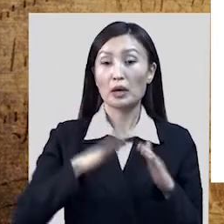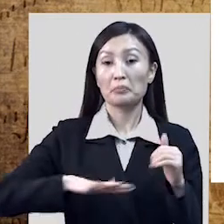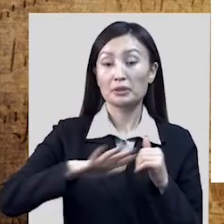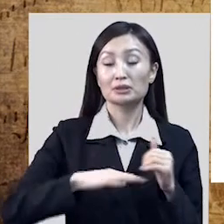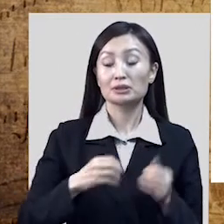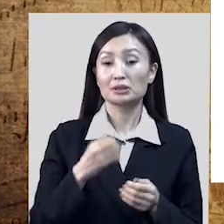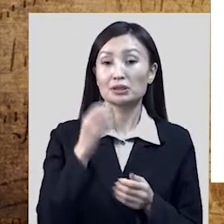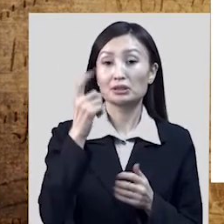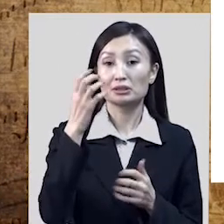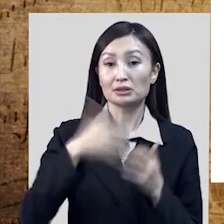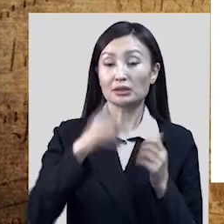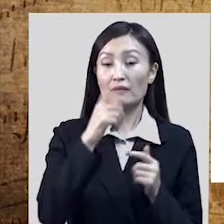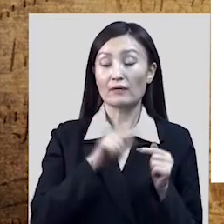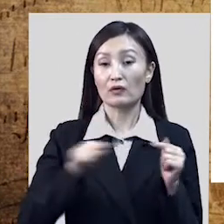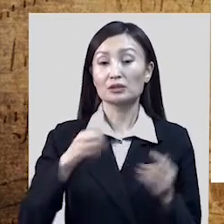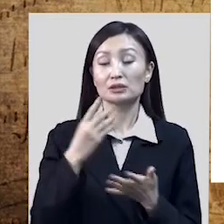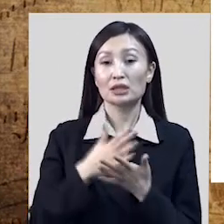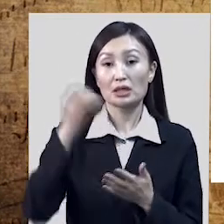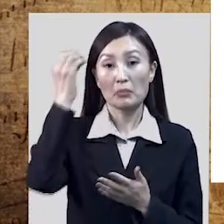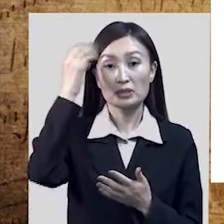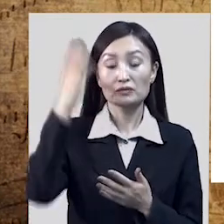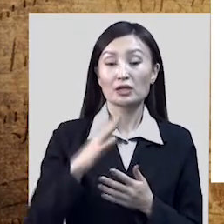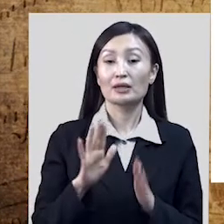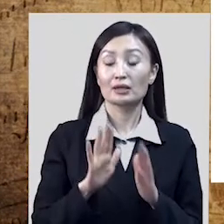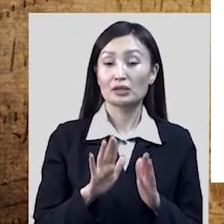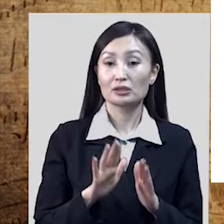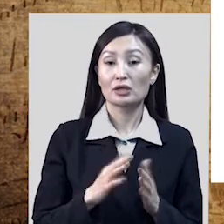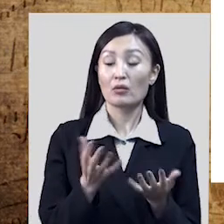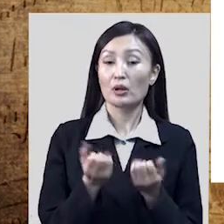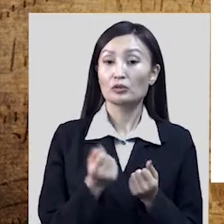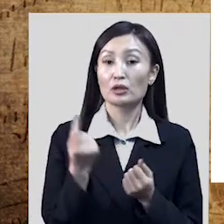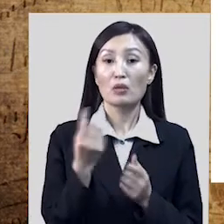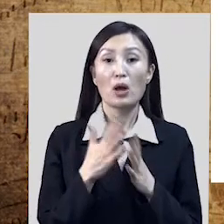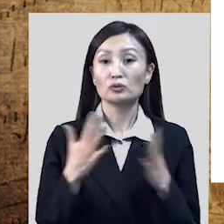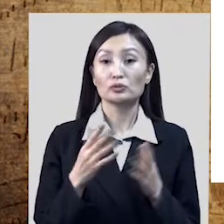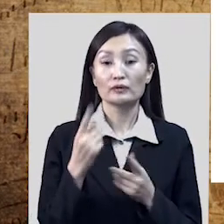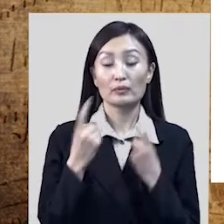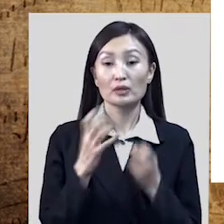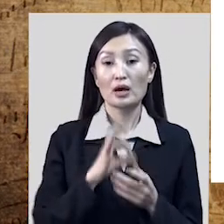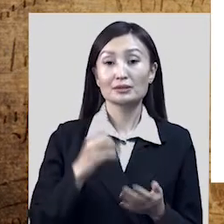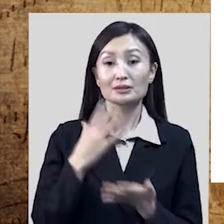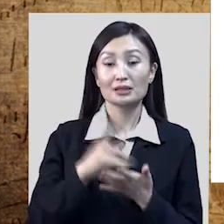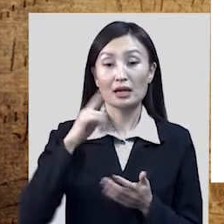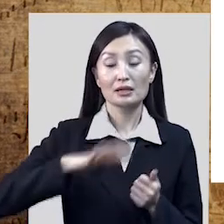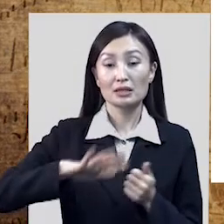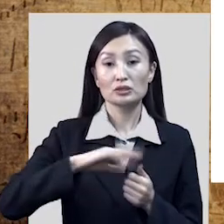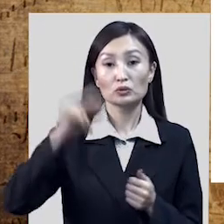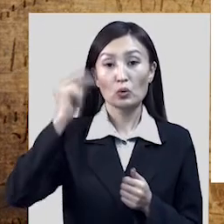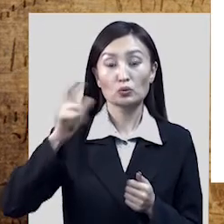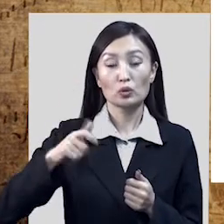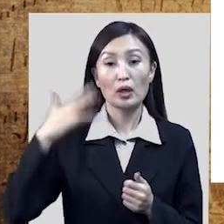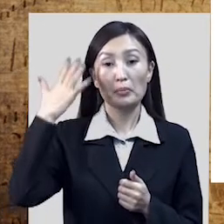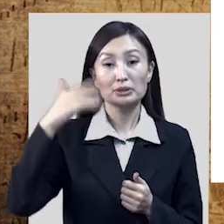средневековая центральная азия стала центром просвещения также получите небольшую информацию о центральноазиатских ученых